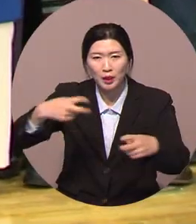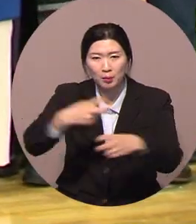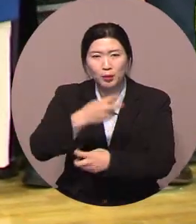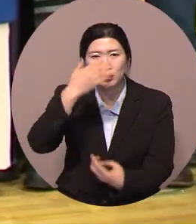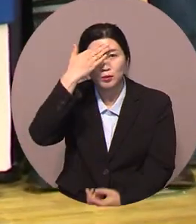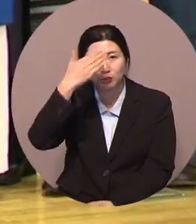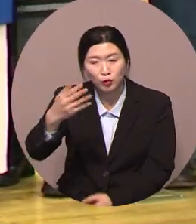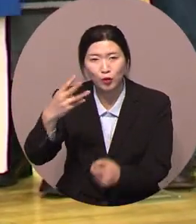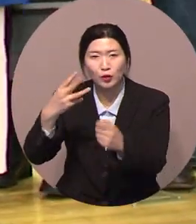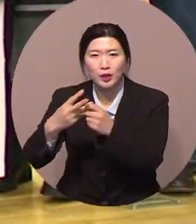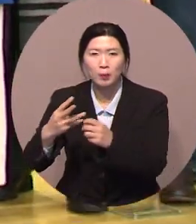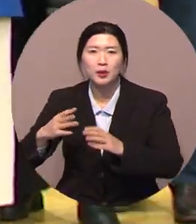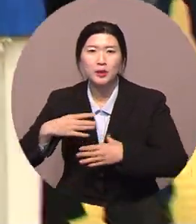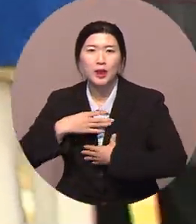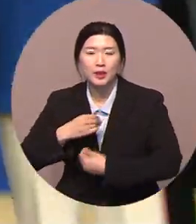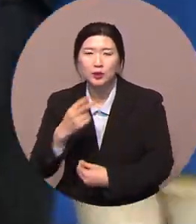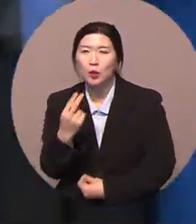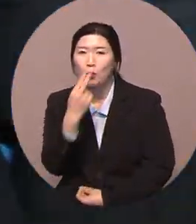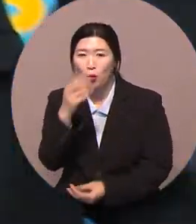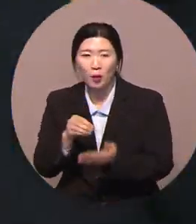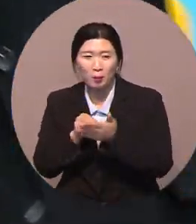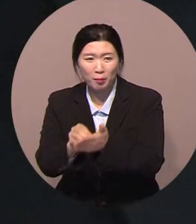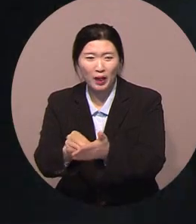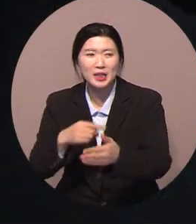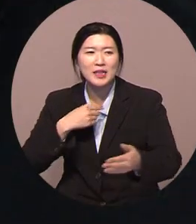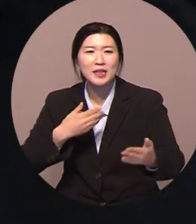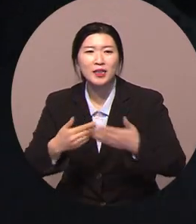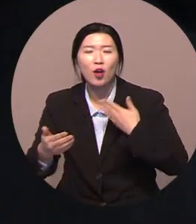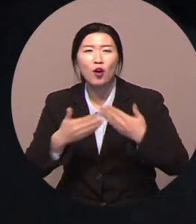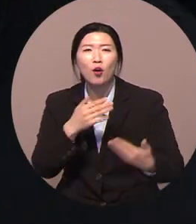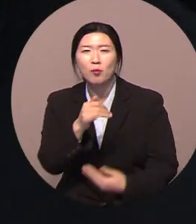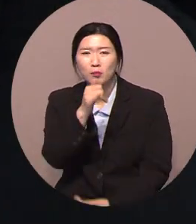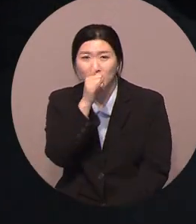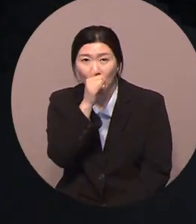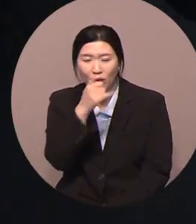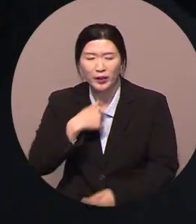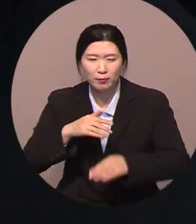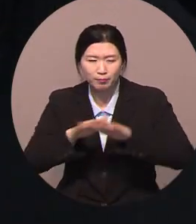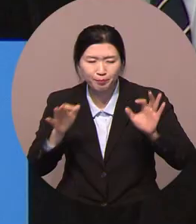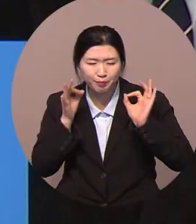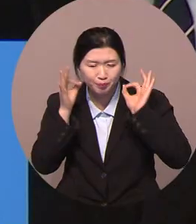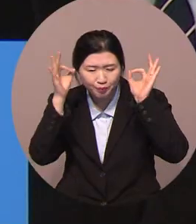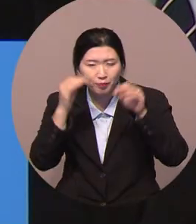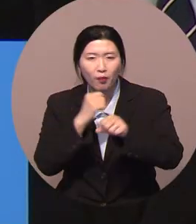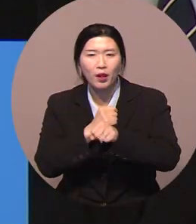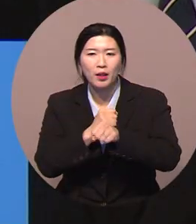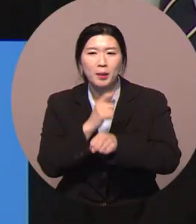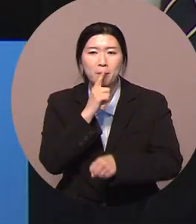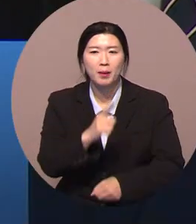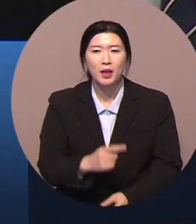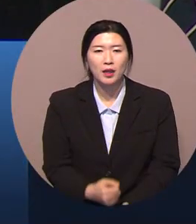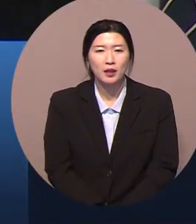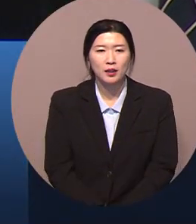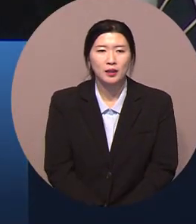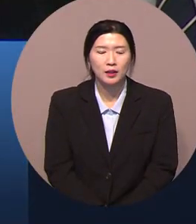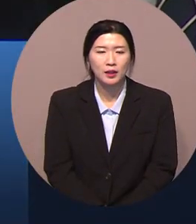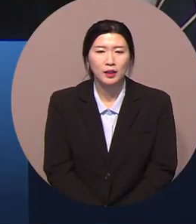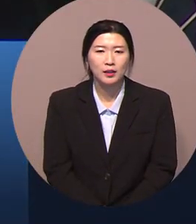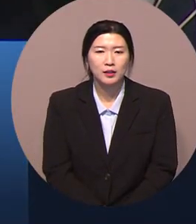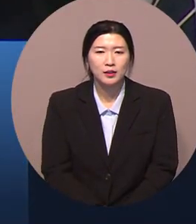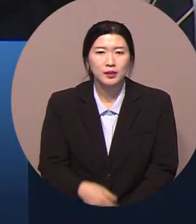안전보험을 추진했던 경험을 토대로 위기 극복을 위해 힘쓰겠다고 밝습니다 극의 중심의